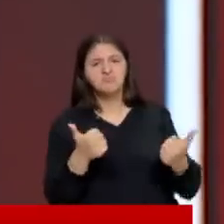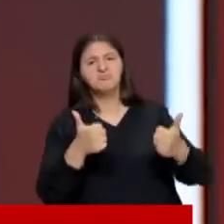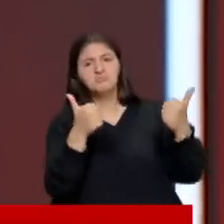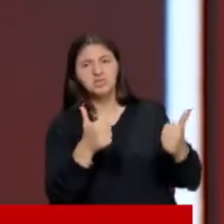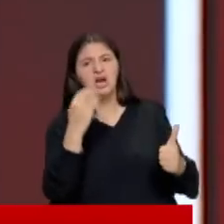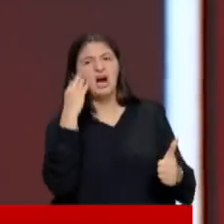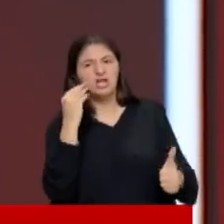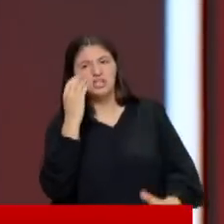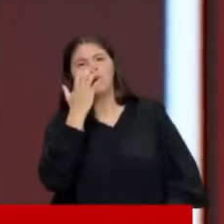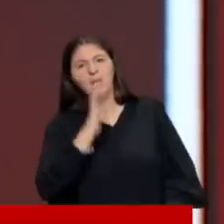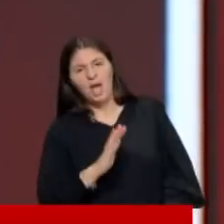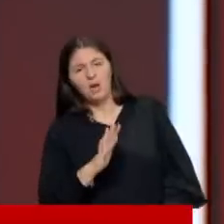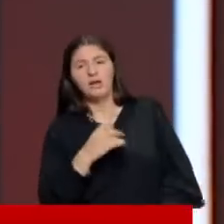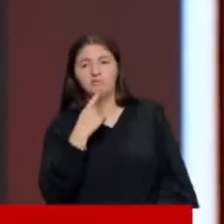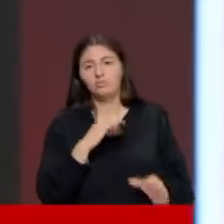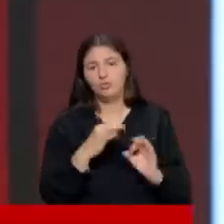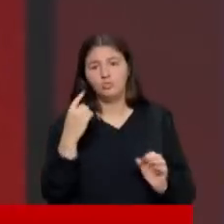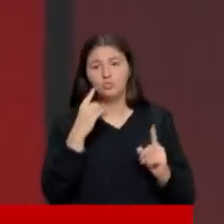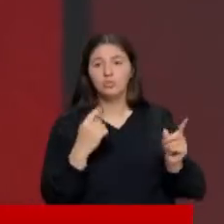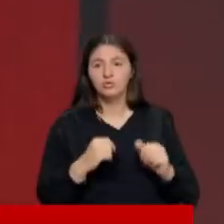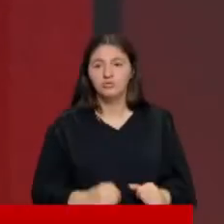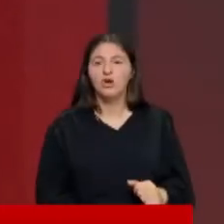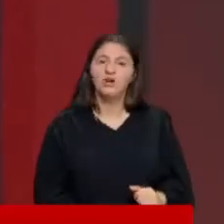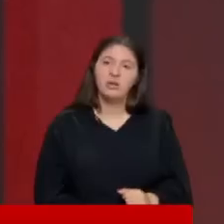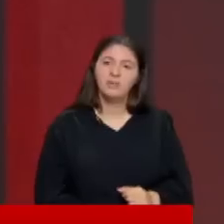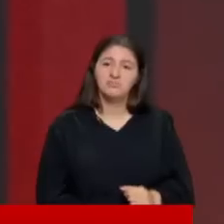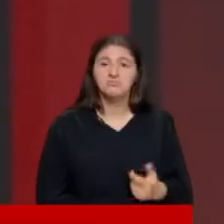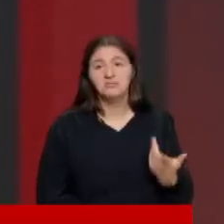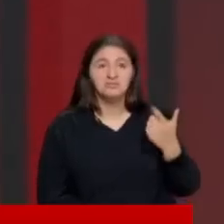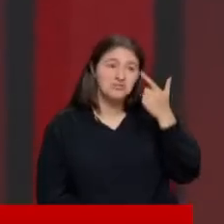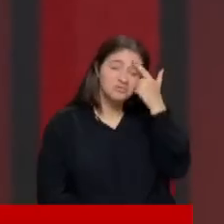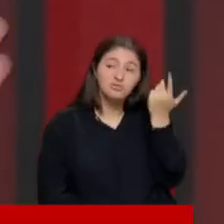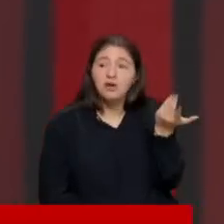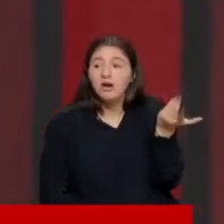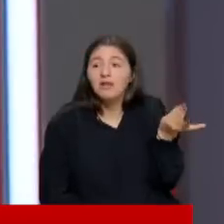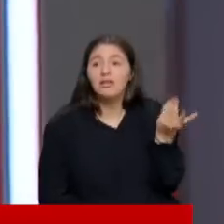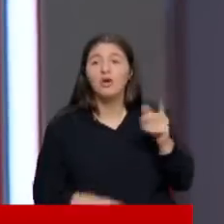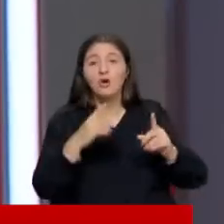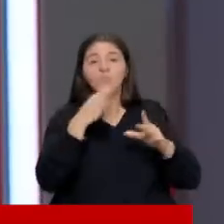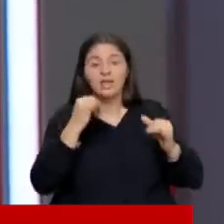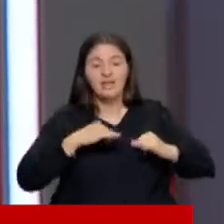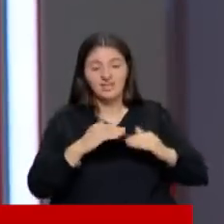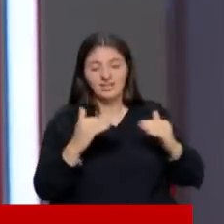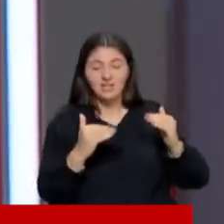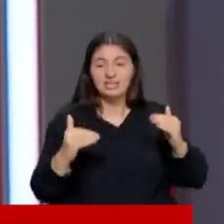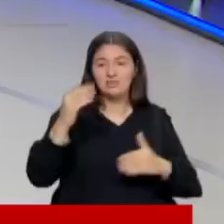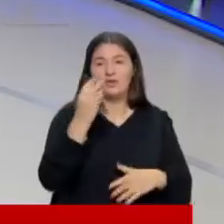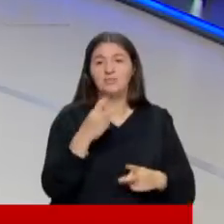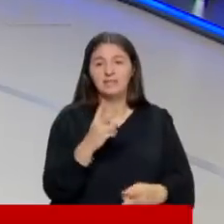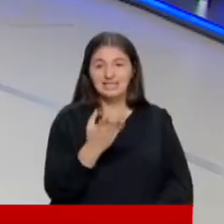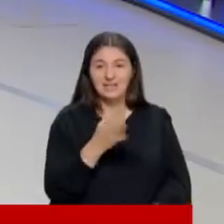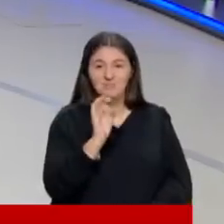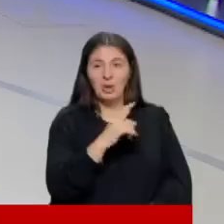anlayış bekliyoruz diye cümlelerde duyuyoruz o zaman sonra dayanışma mutluluk refah seviyesine ulaşılabilir